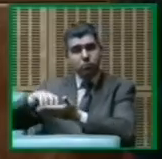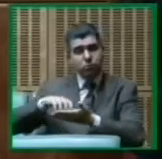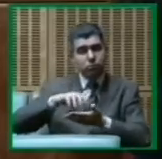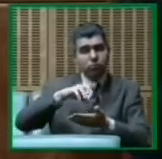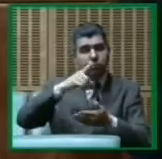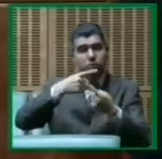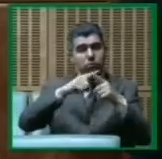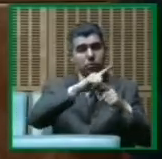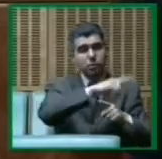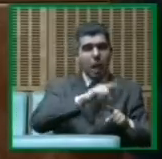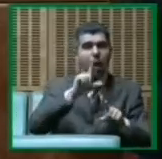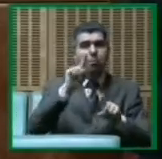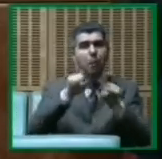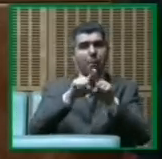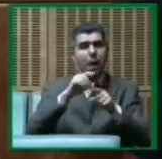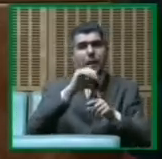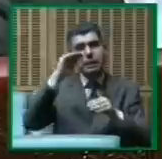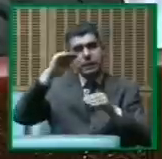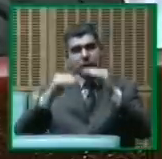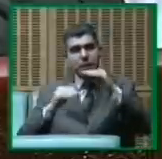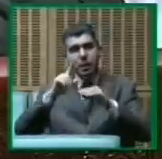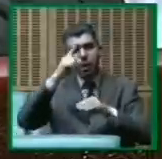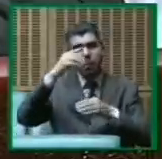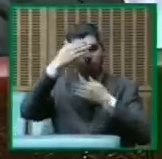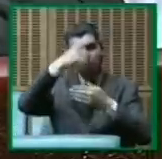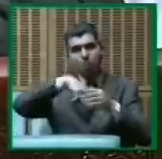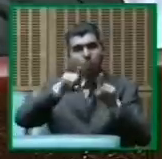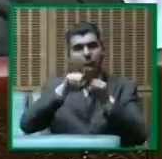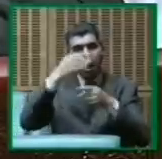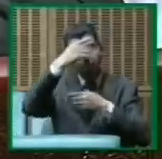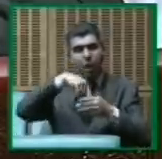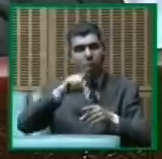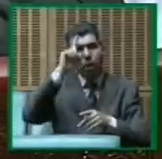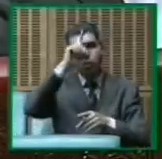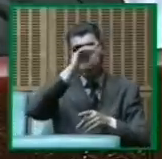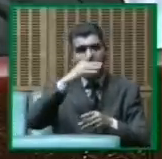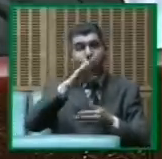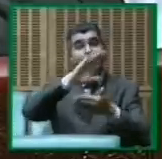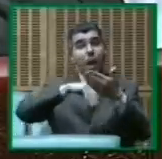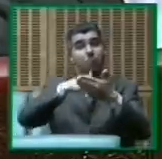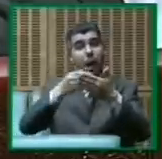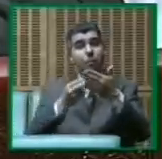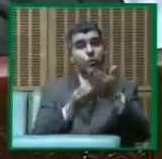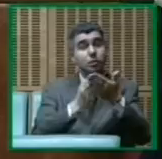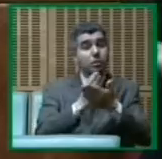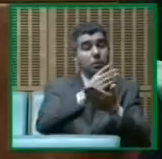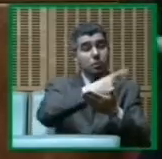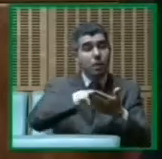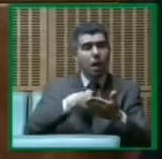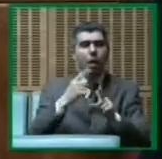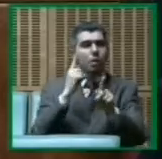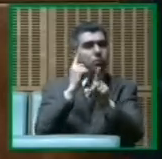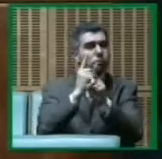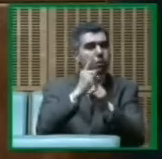النسبه فيها اقل من المعدل الوطني، ويمكن نعالجوا هذه المناطق هذه كلها ان شاء الله وغد تدخل في البرمجه، وانا على اتم الاستعداد